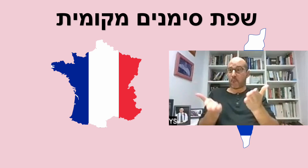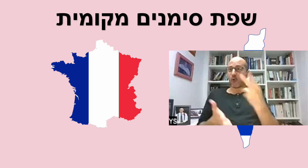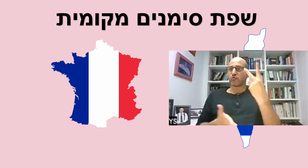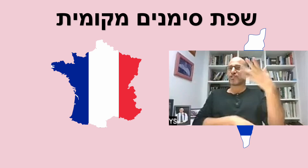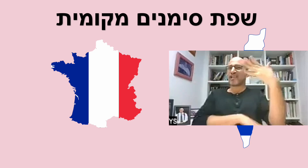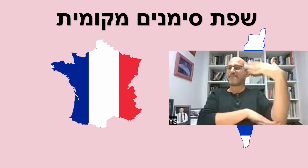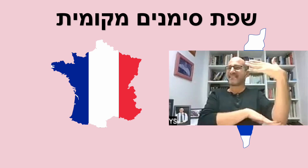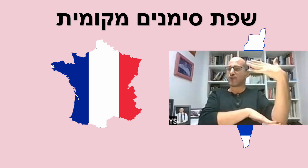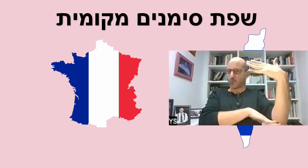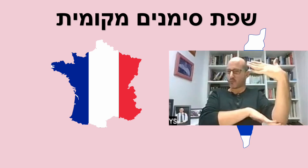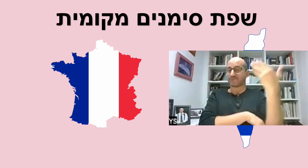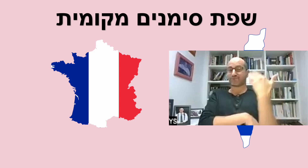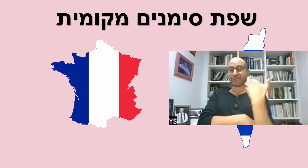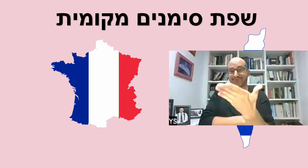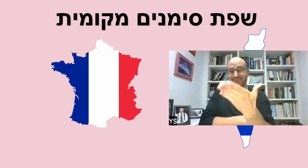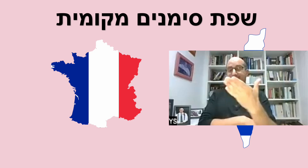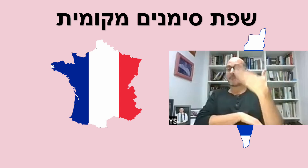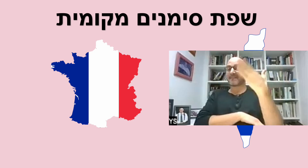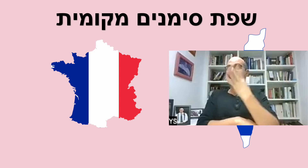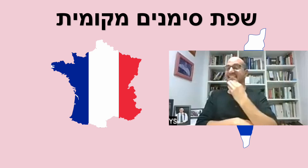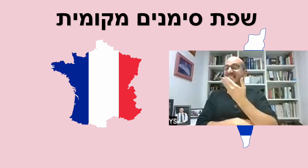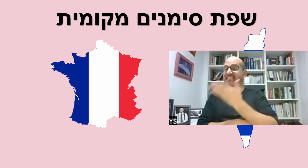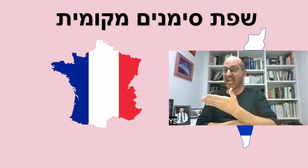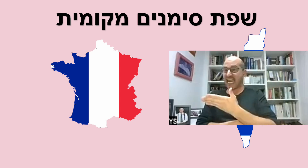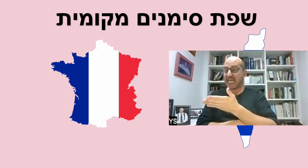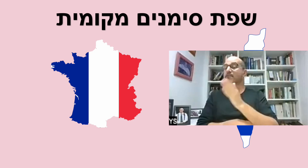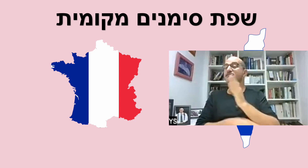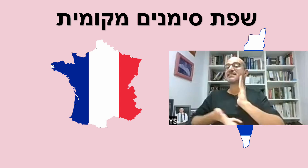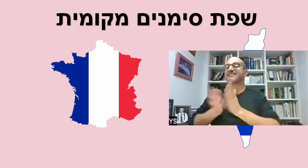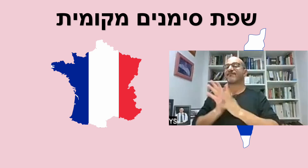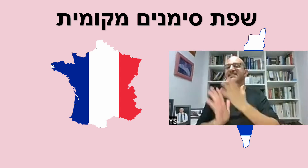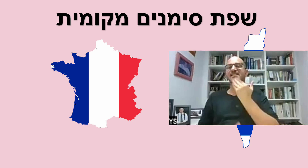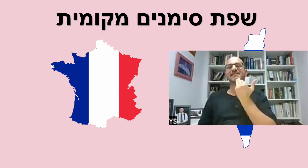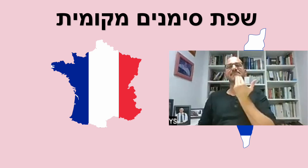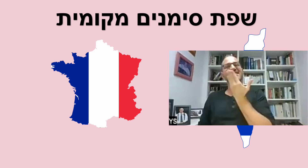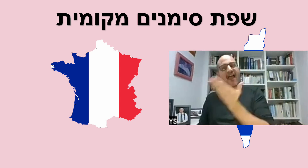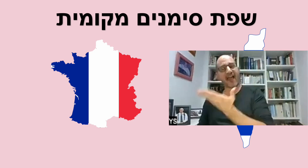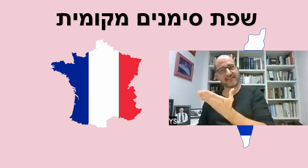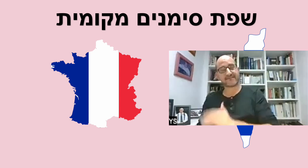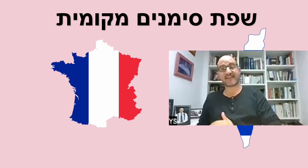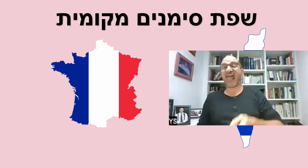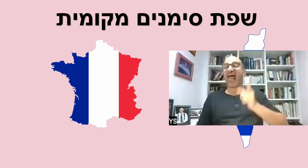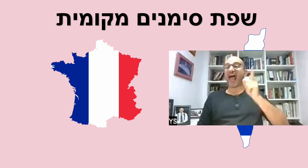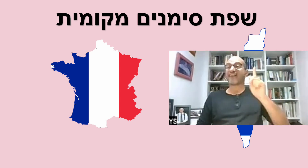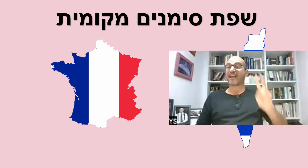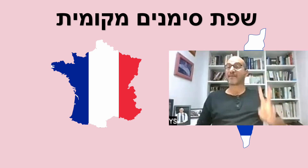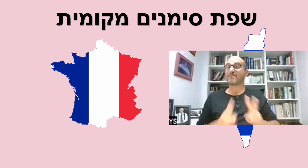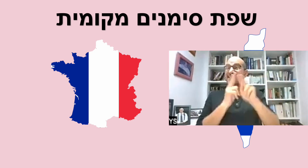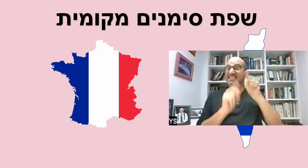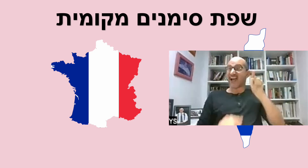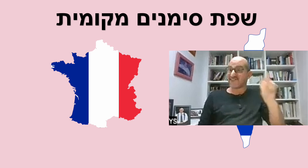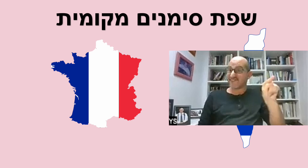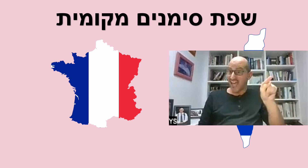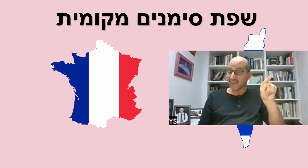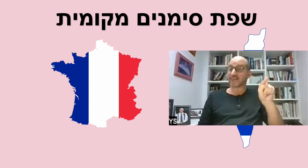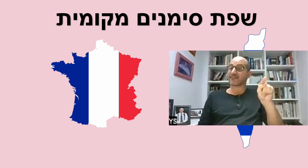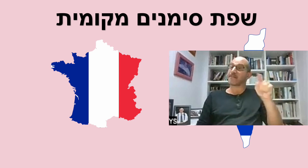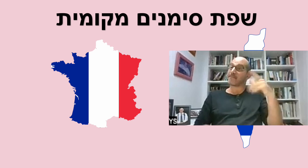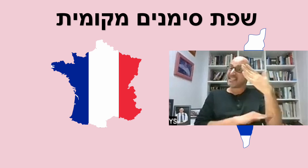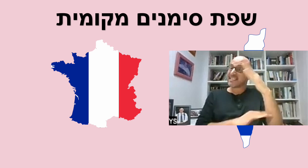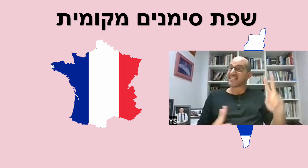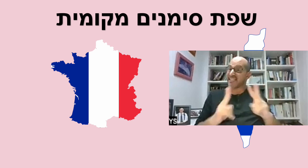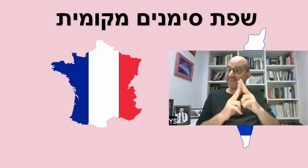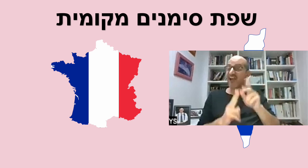אתם יכולים לראות פה שתי מדינות, את מדינת ישראל מימין, ושמדברים בעברית, אבל